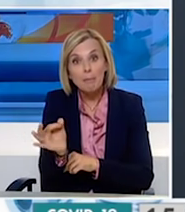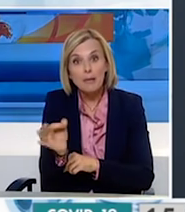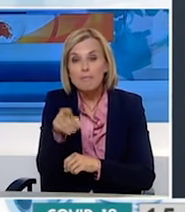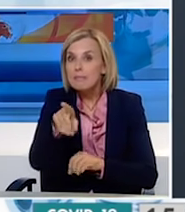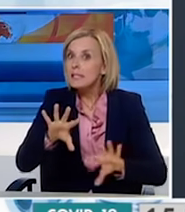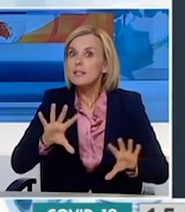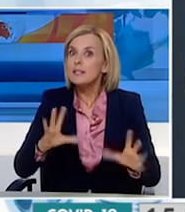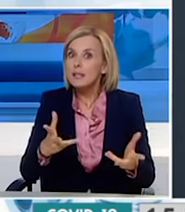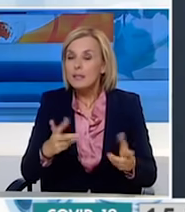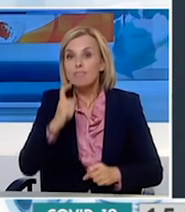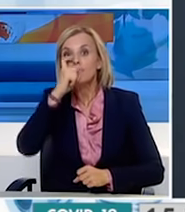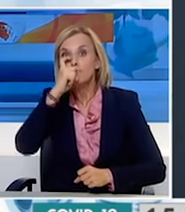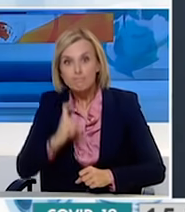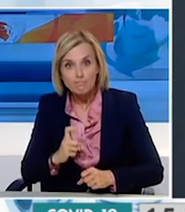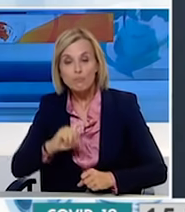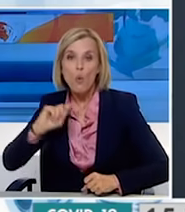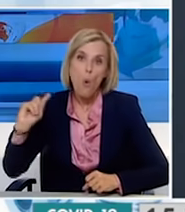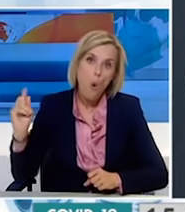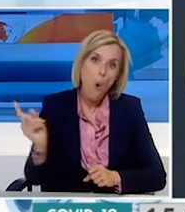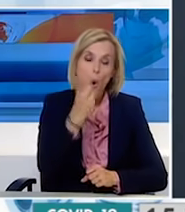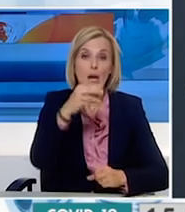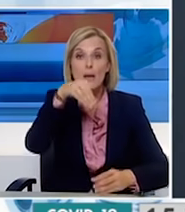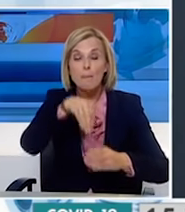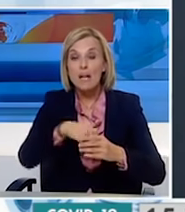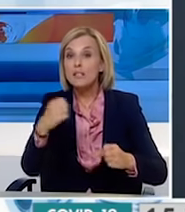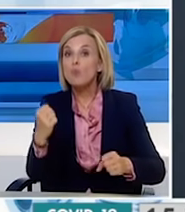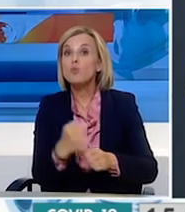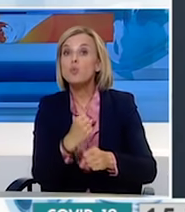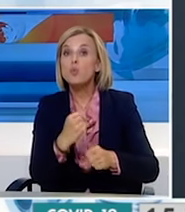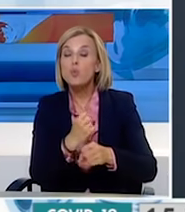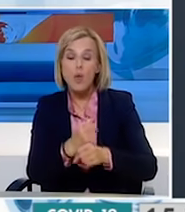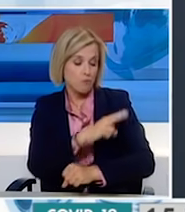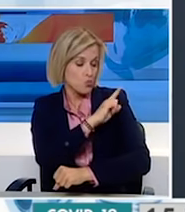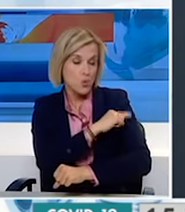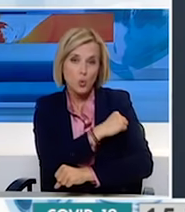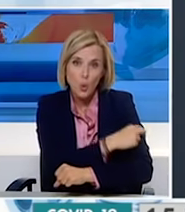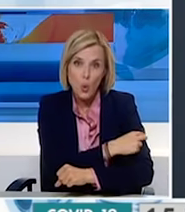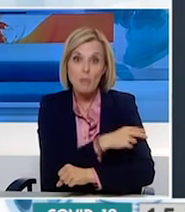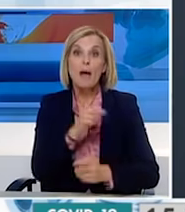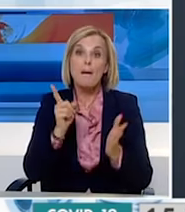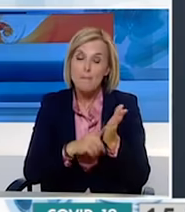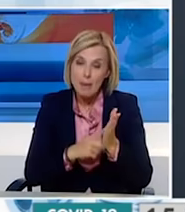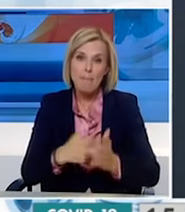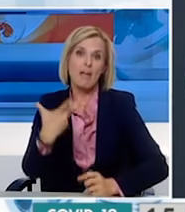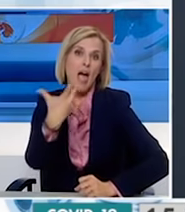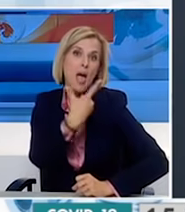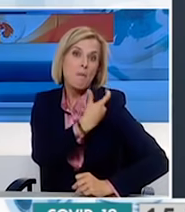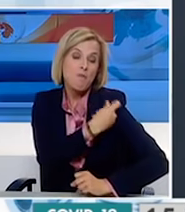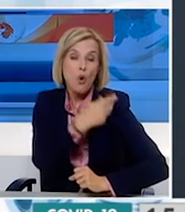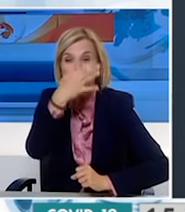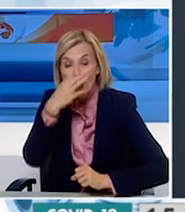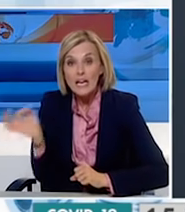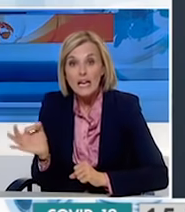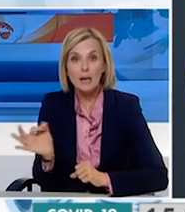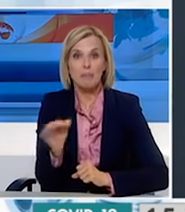εισηγηθείτε τον υποχρεωτικό εμβολιασμό των υγειονομικών εργαζομένων για τη γρίπη, ώστε να παραμείνουν κατά το δυνατόν υγιείς και να θωρακιστεί έτσι